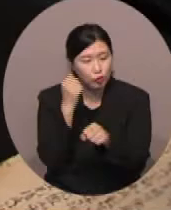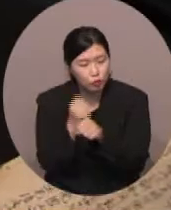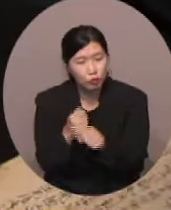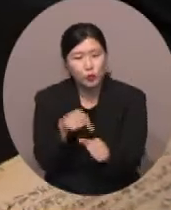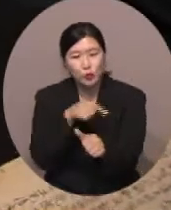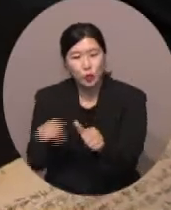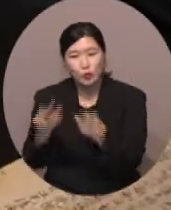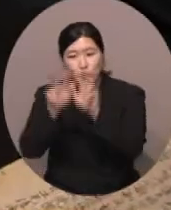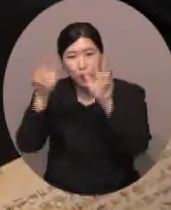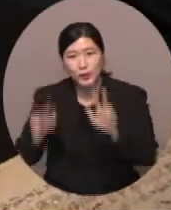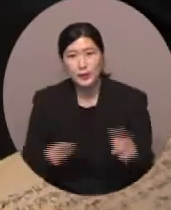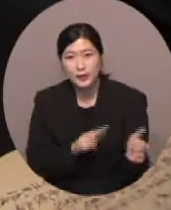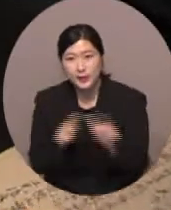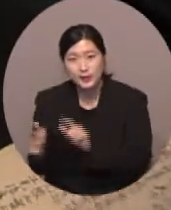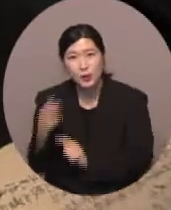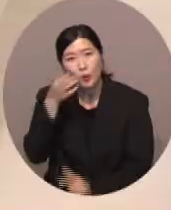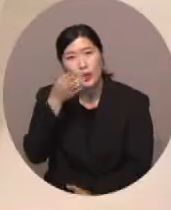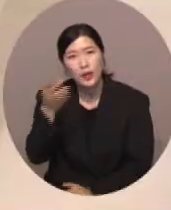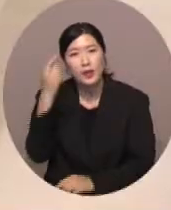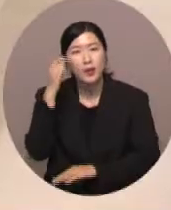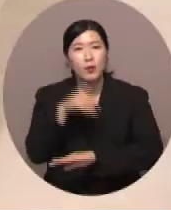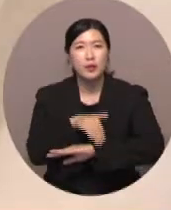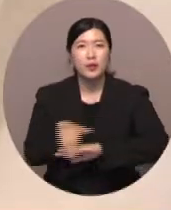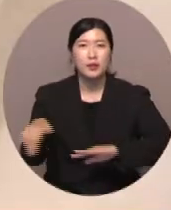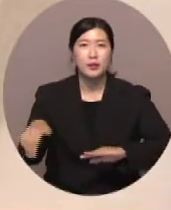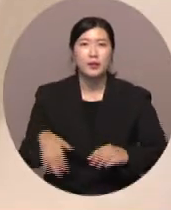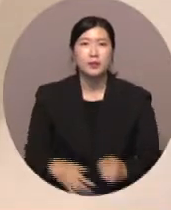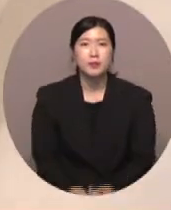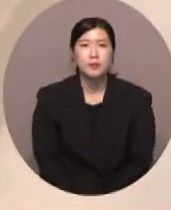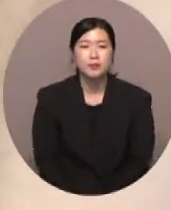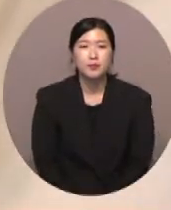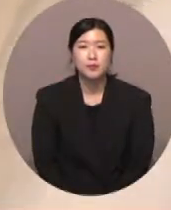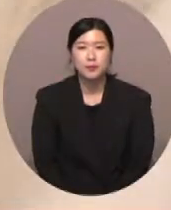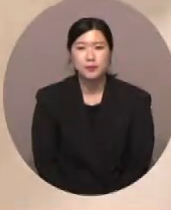교육, 전시 등에 활용할 예정입니다. MBC 뉴스 김광현입니다.